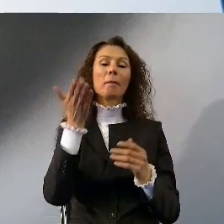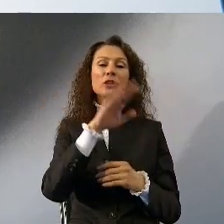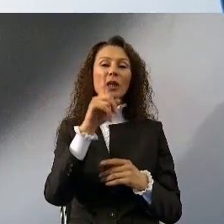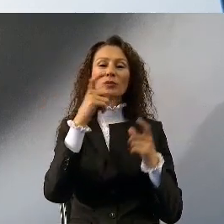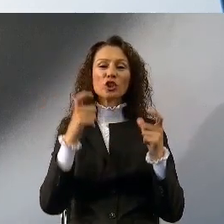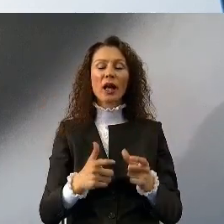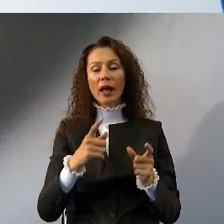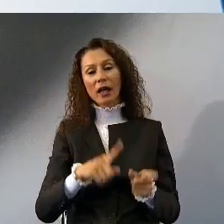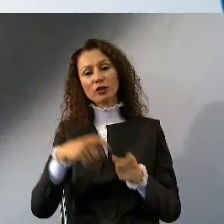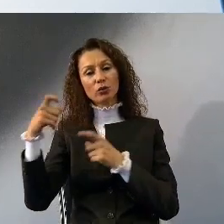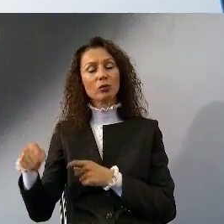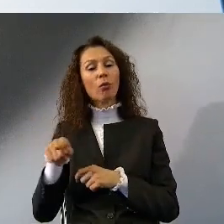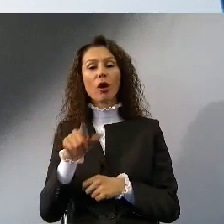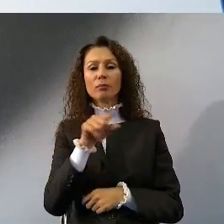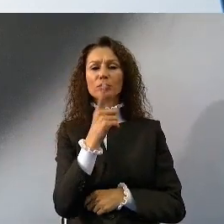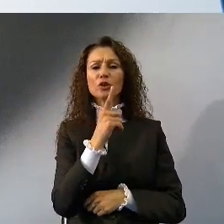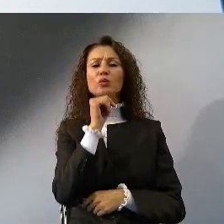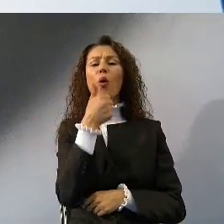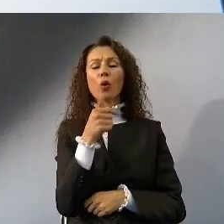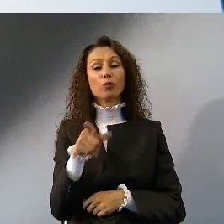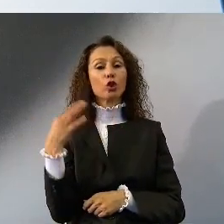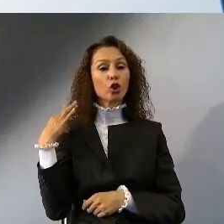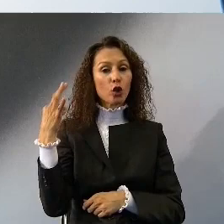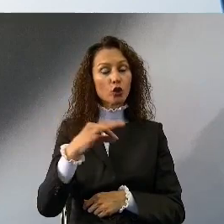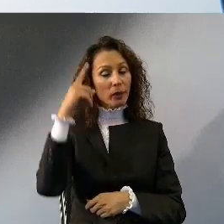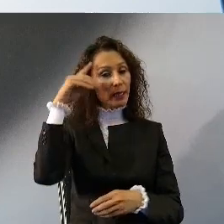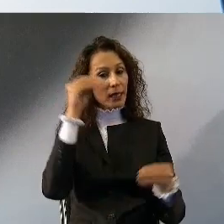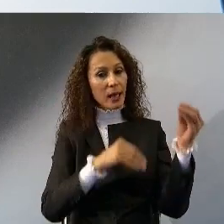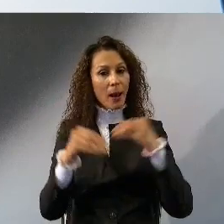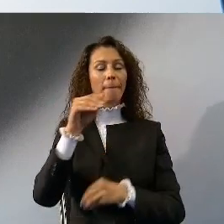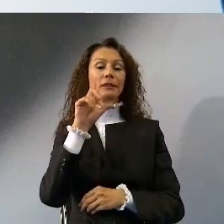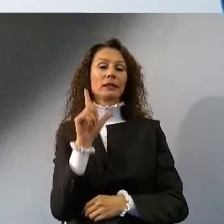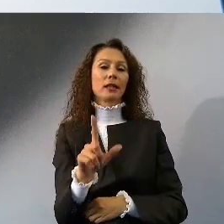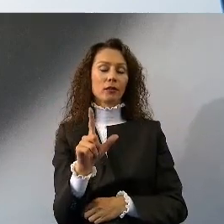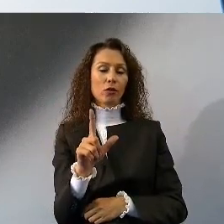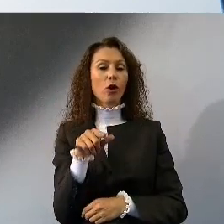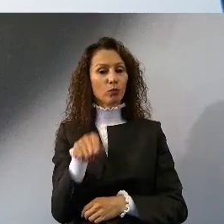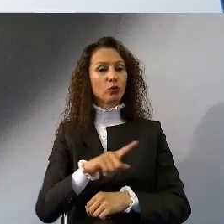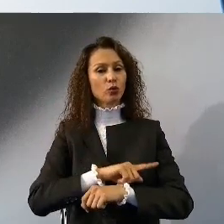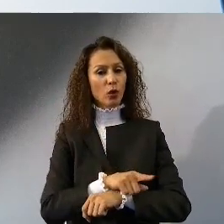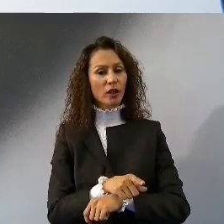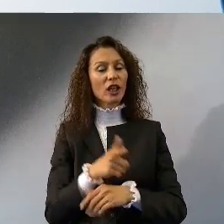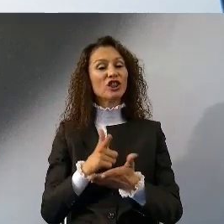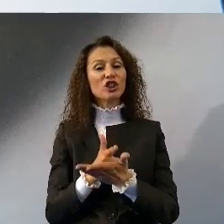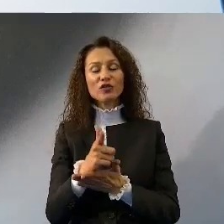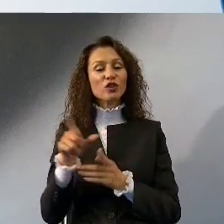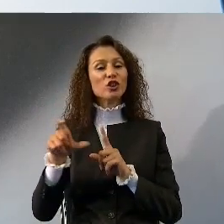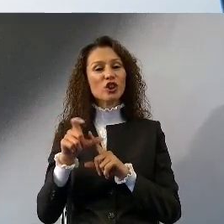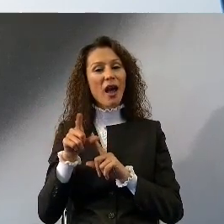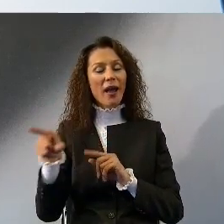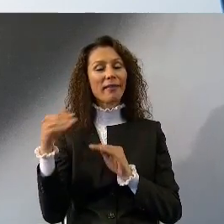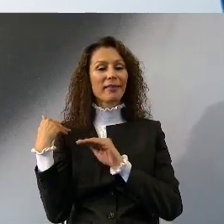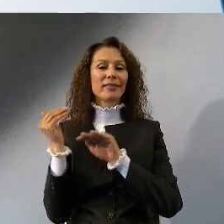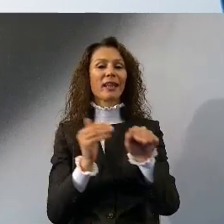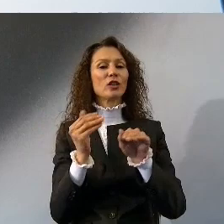şeye geçiyoruz. Böyle bir şey yok. Bunun bir dönüşümünün tasarlanması gerekiyor. Ve bu süreçte de çiftçiye destek vermek